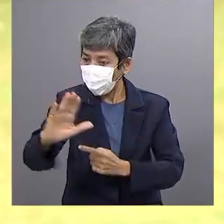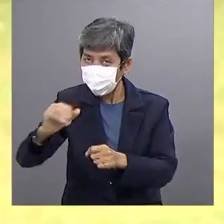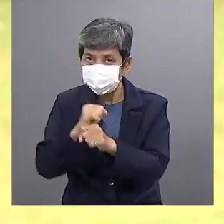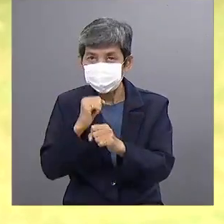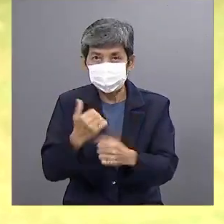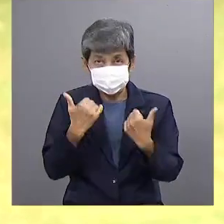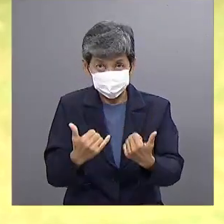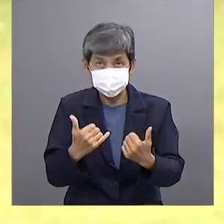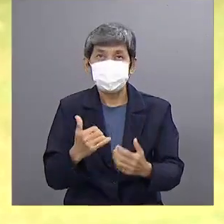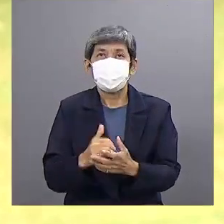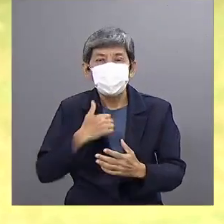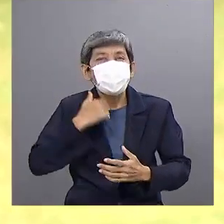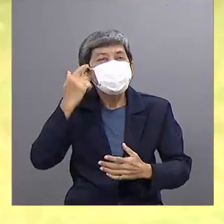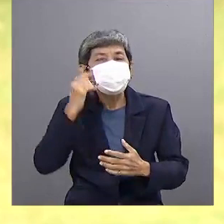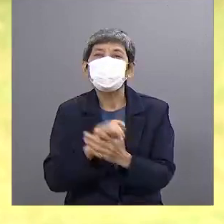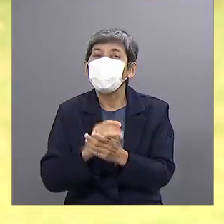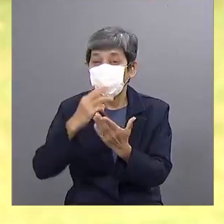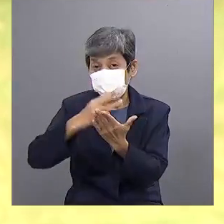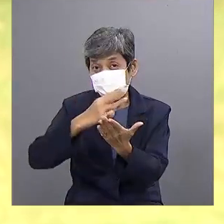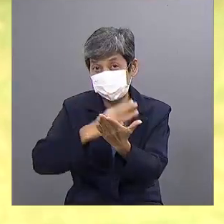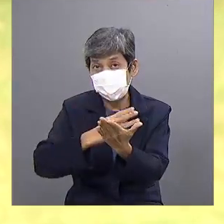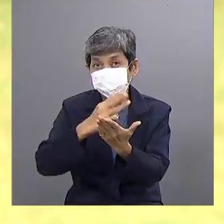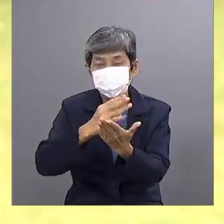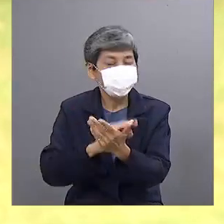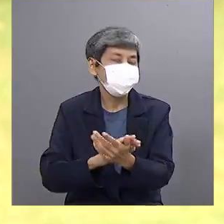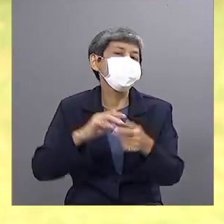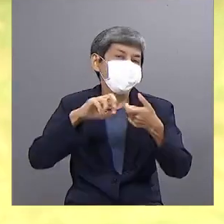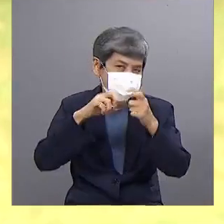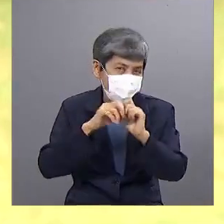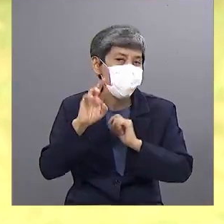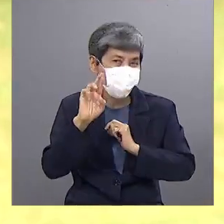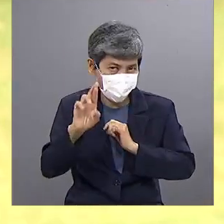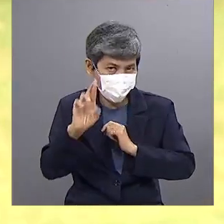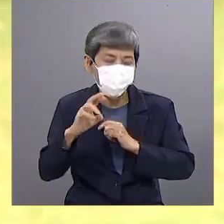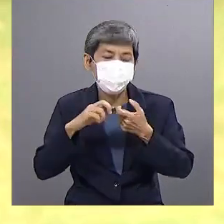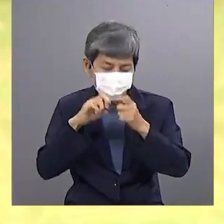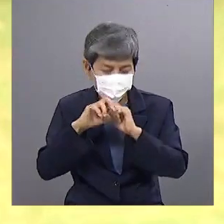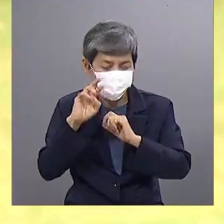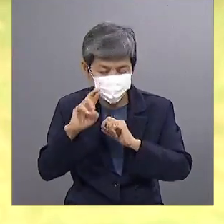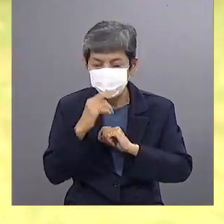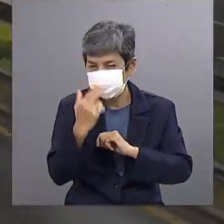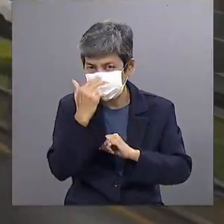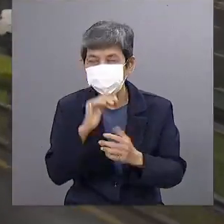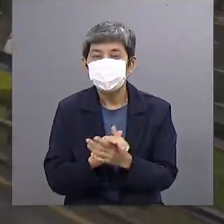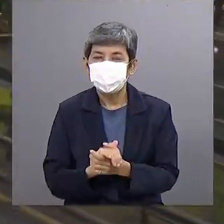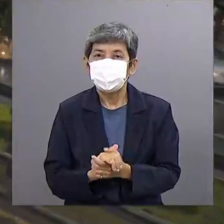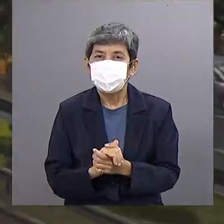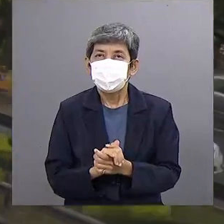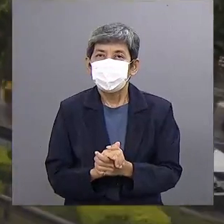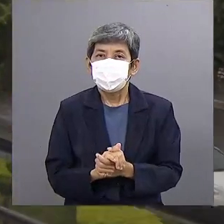ราเขาใช้คำว่าภาษาวิชาการเรียกว่ามีความอ่อนไหวนะครับกว่าคนในหลายๆพื้นที่